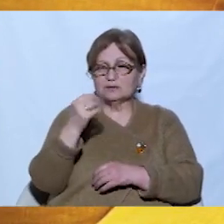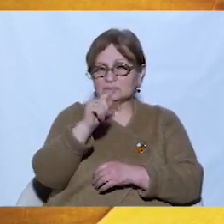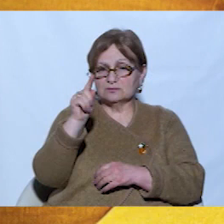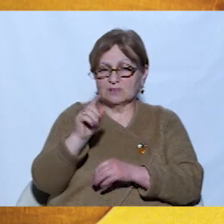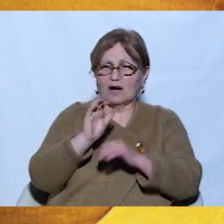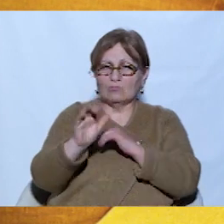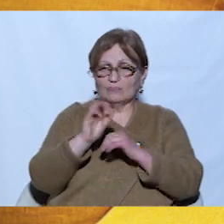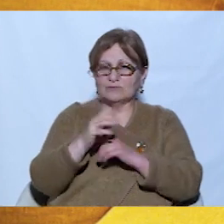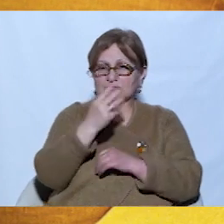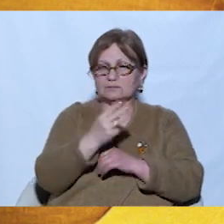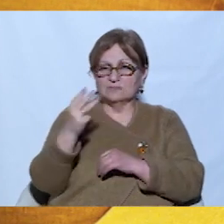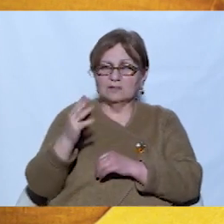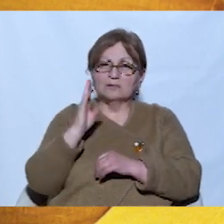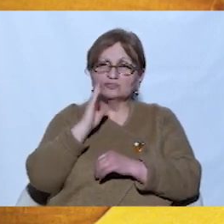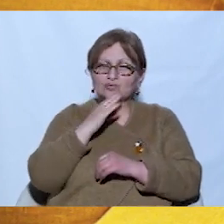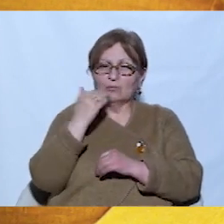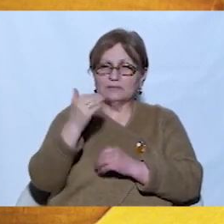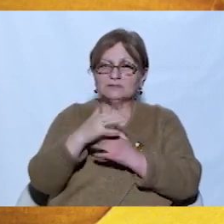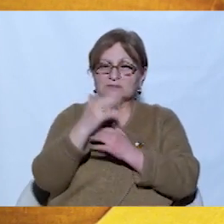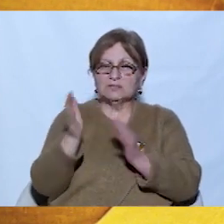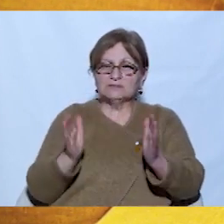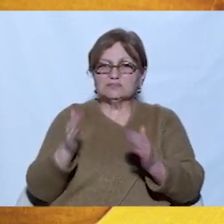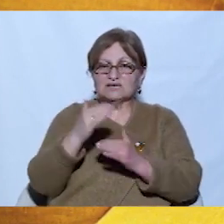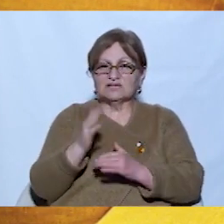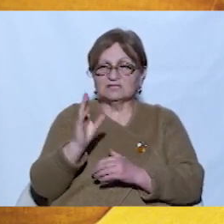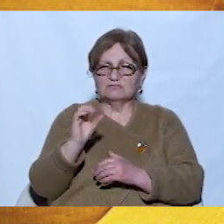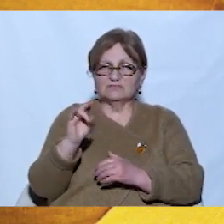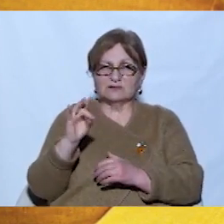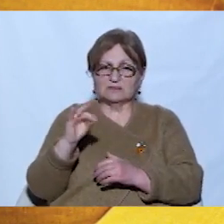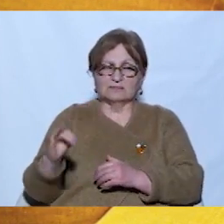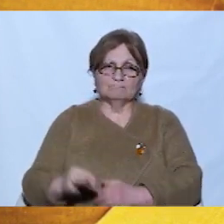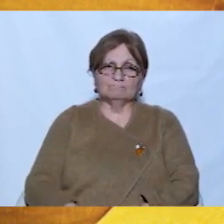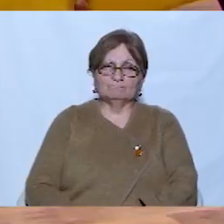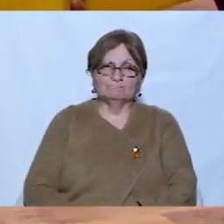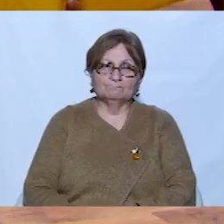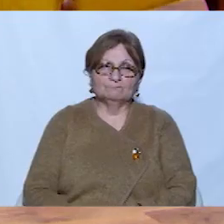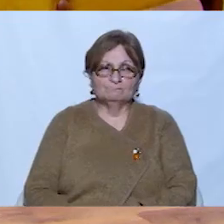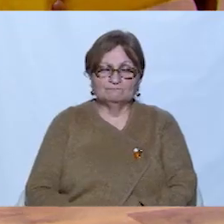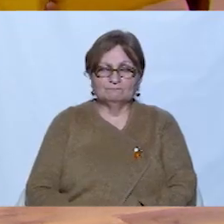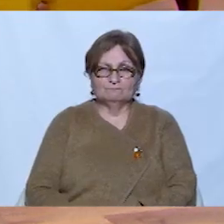დაგავიწყდეთ თქვენთვის საინტერესო შეკითხვების გამოგზავნა Facebook გვერდზე მშობლის სკივრი. დროებით.